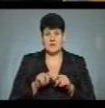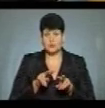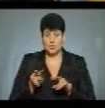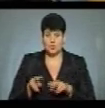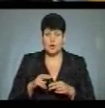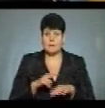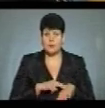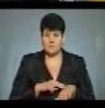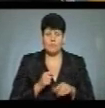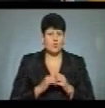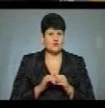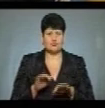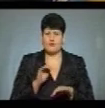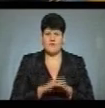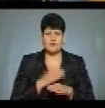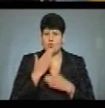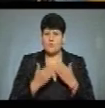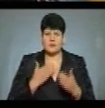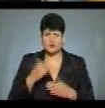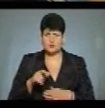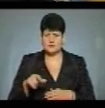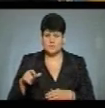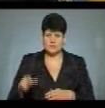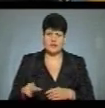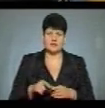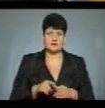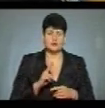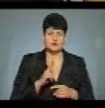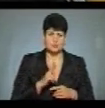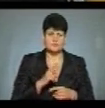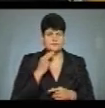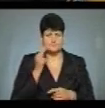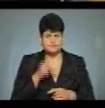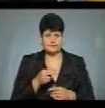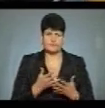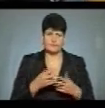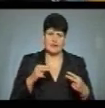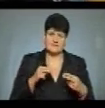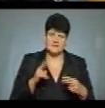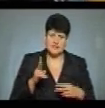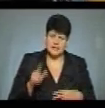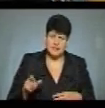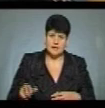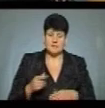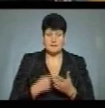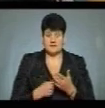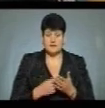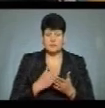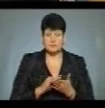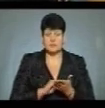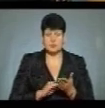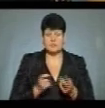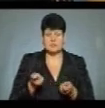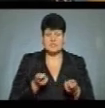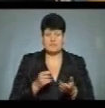факту опитується потерпілий, кривдник, встановлюються свідки. При підтвердженні факту складаються адміністративні